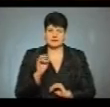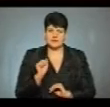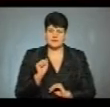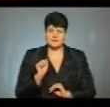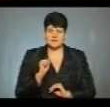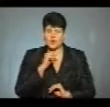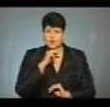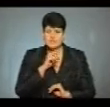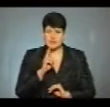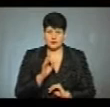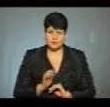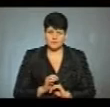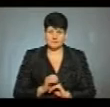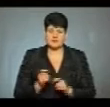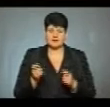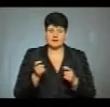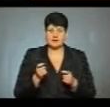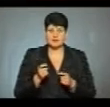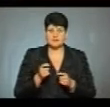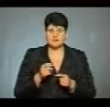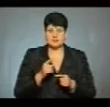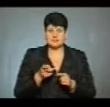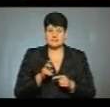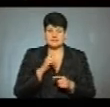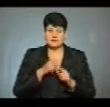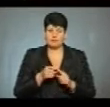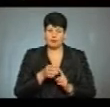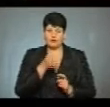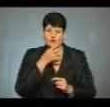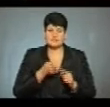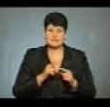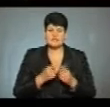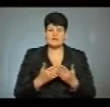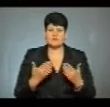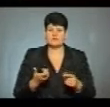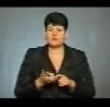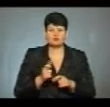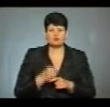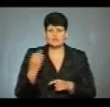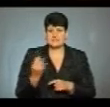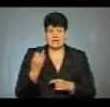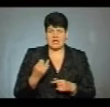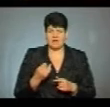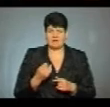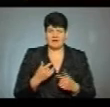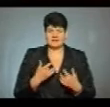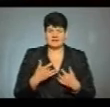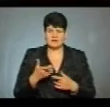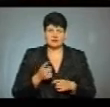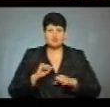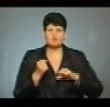на козанітка. Мені сподобалася вистава. Мені подобається ця вистава, дуже цікава вистава. Всі дуже